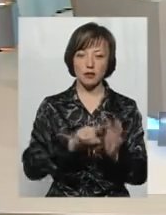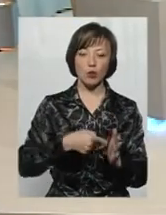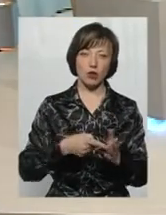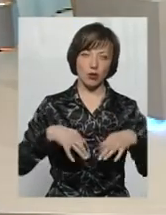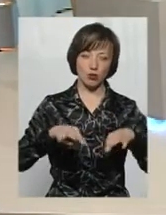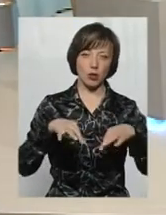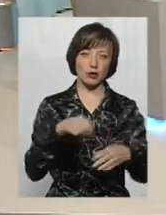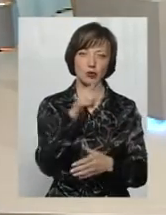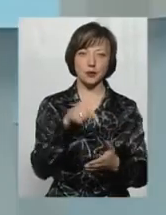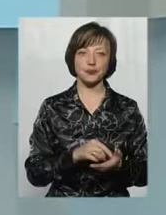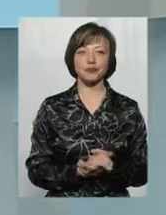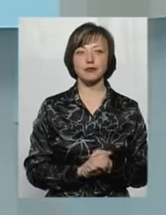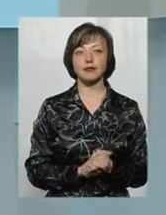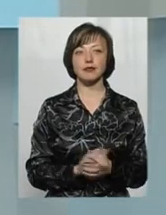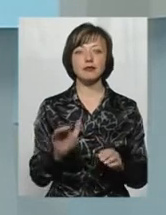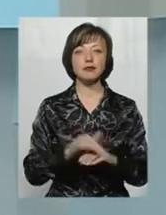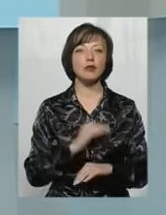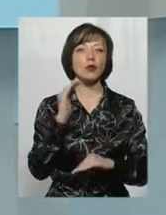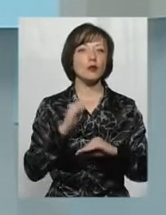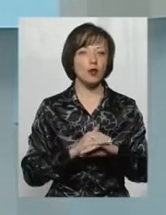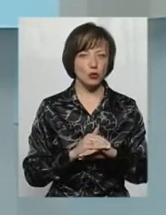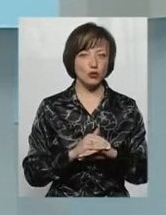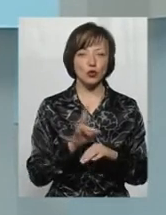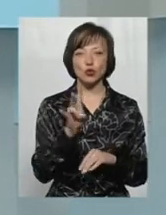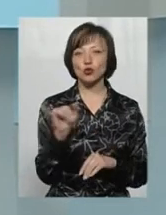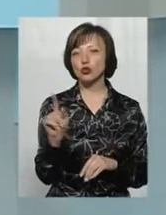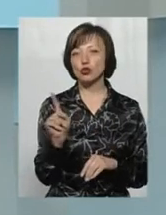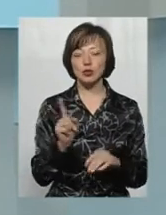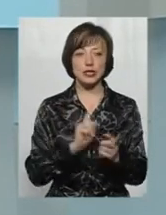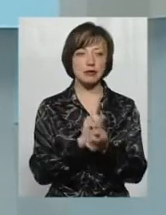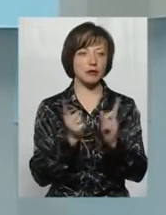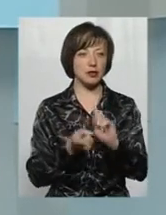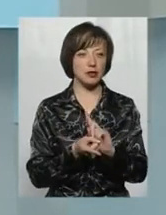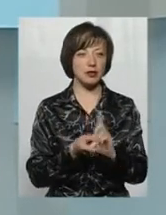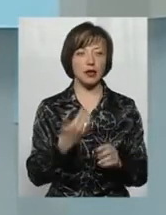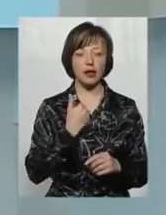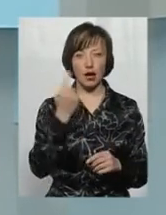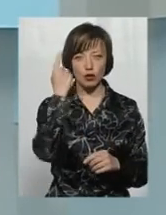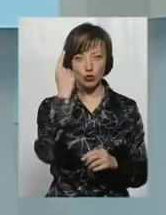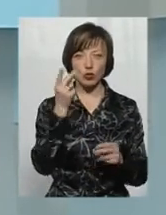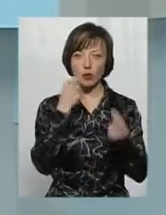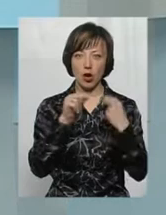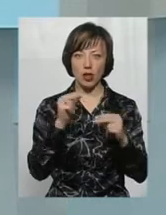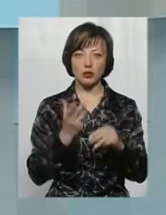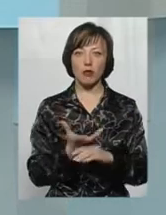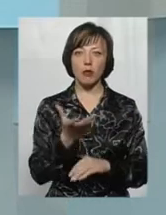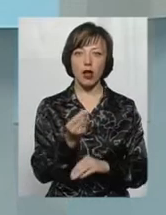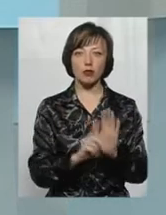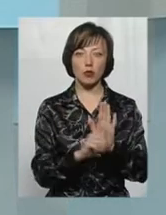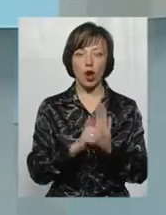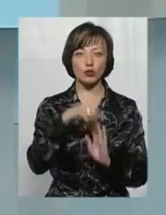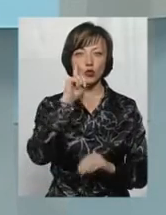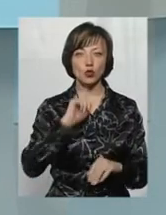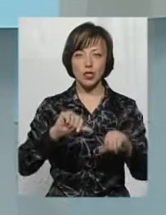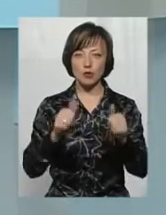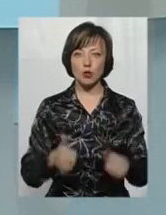комунальному транспорті? Доброго вечора. Ну, що зміниться? Я думаю, що покращиться оплата проїзду. Буде зручний